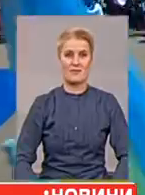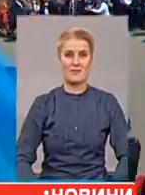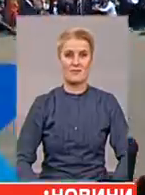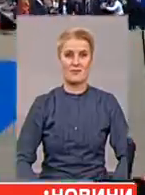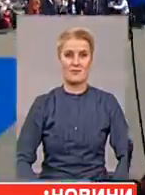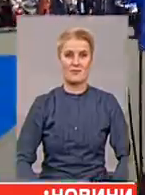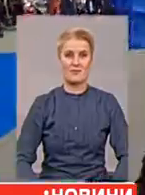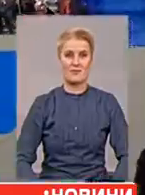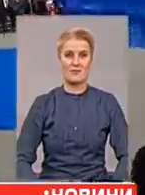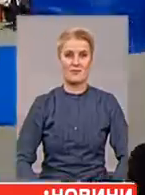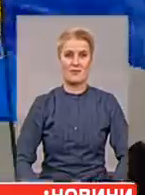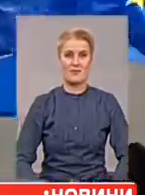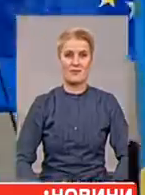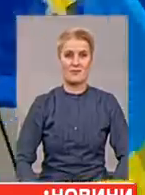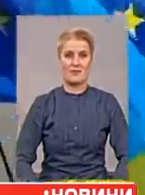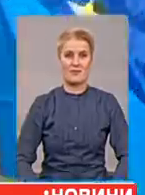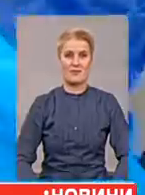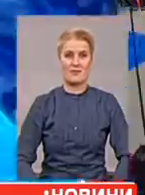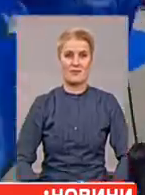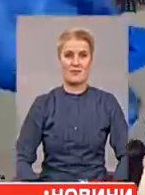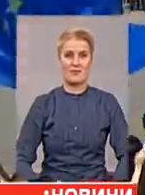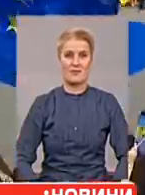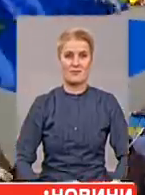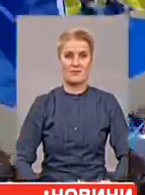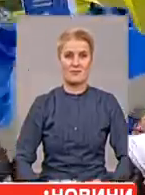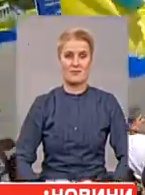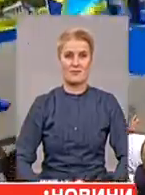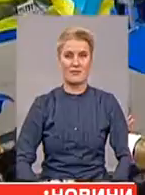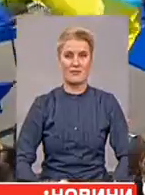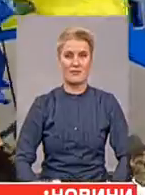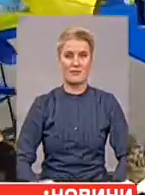Сме реконструюємо наші пункти пропуску.